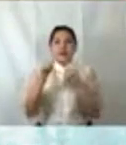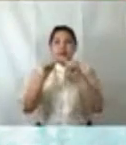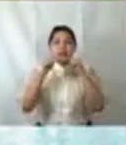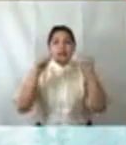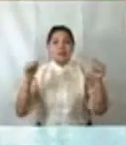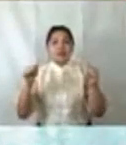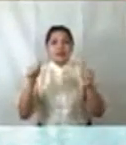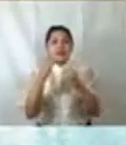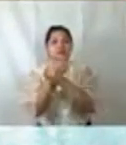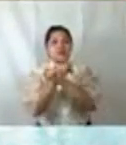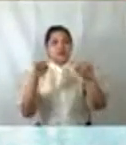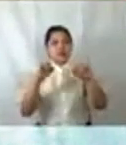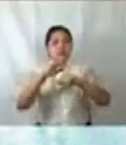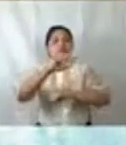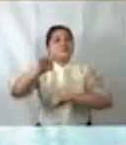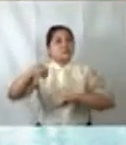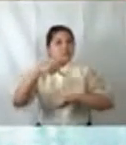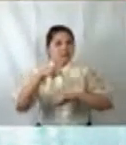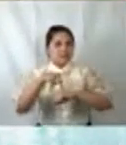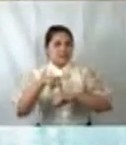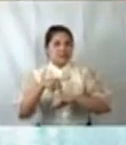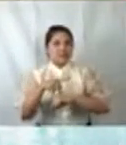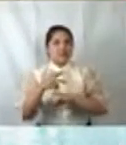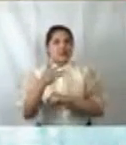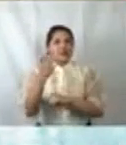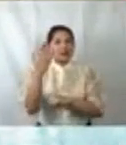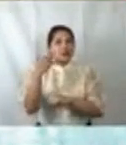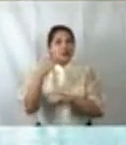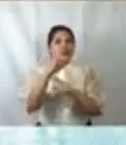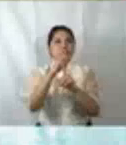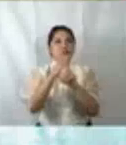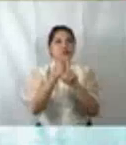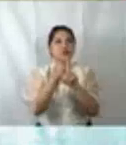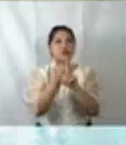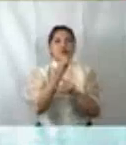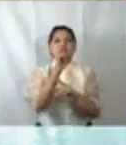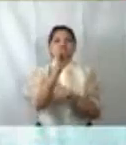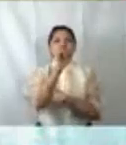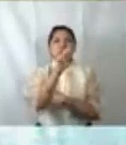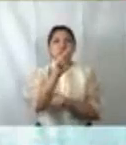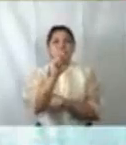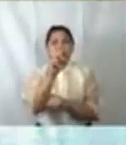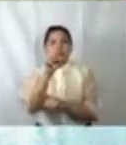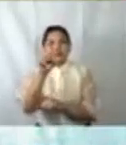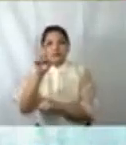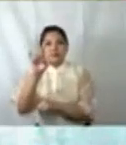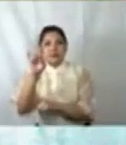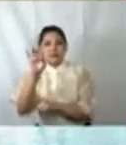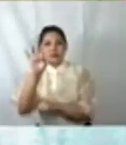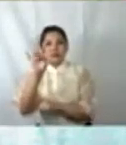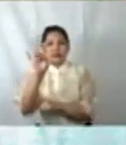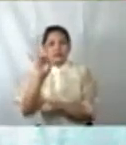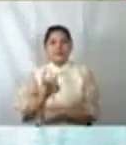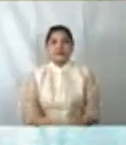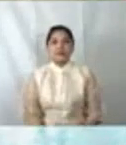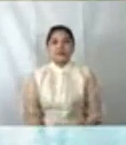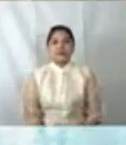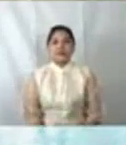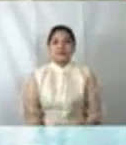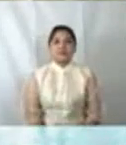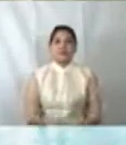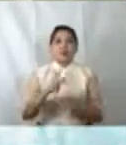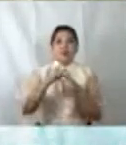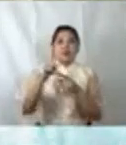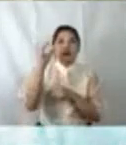ng kasarinlan ng Pilipinas noong June 12, 1898? Professor?